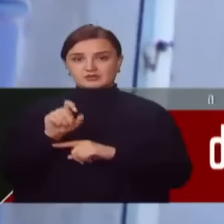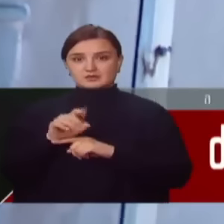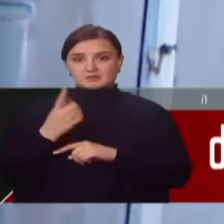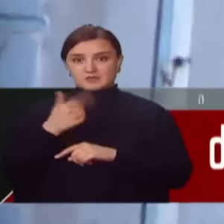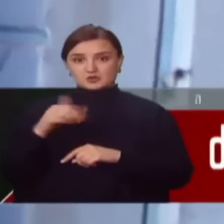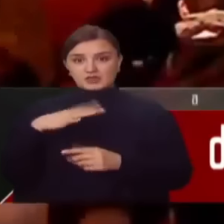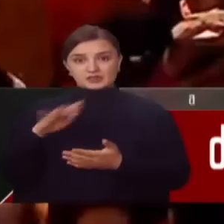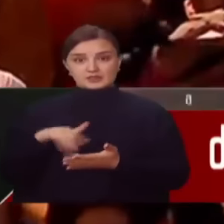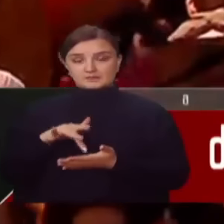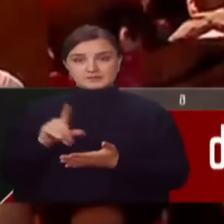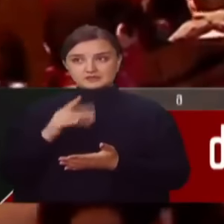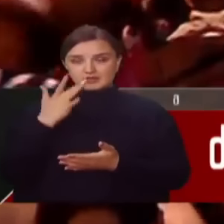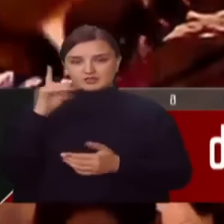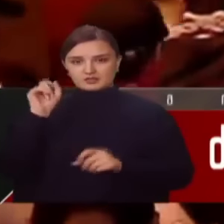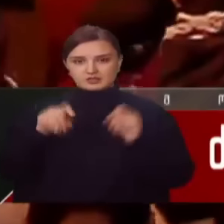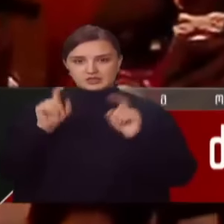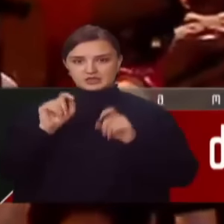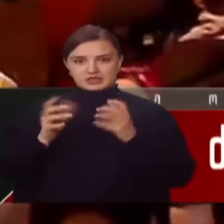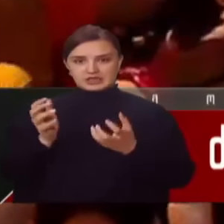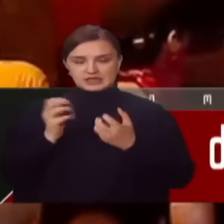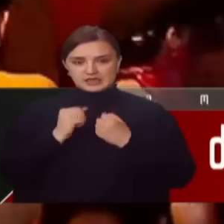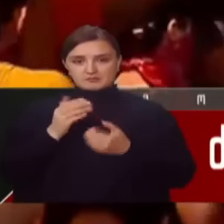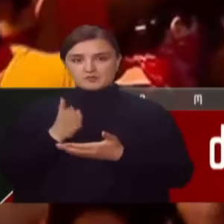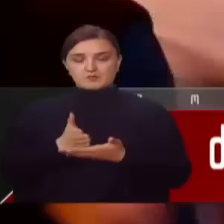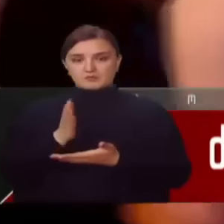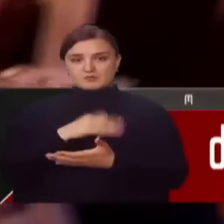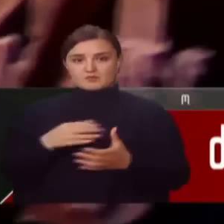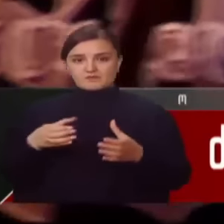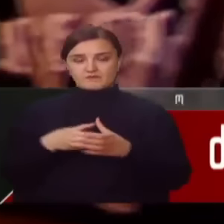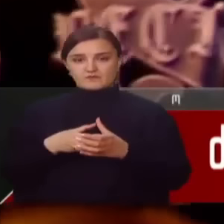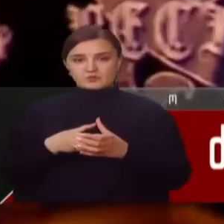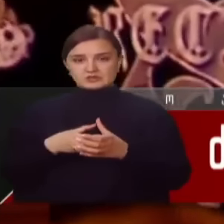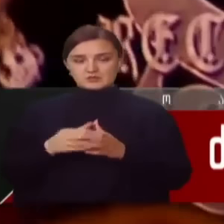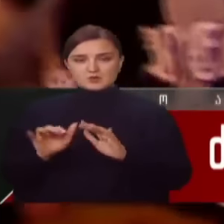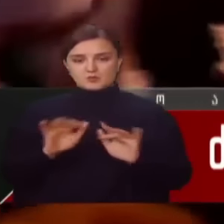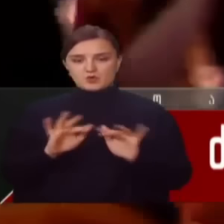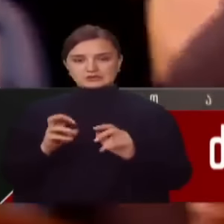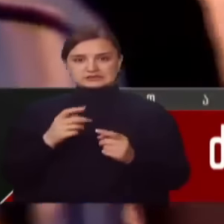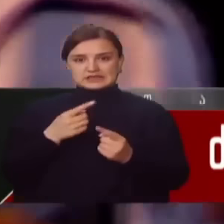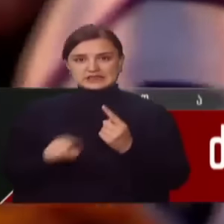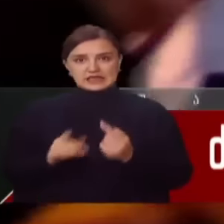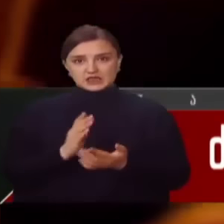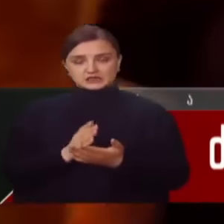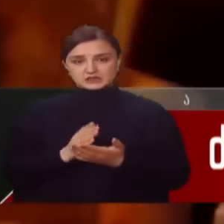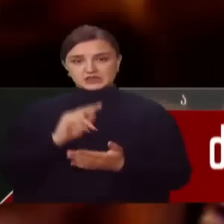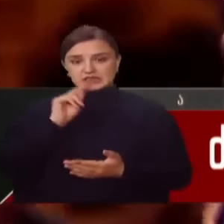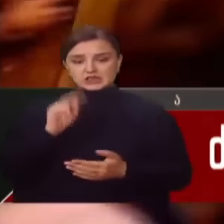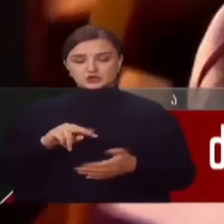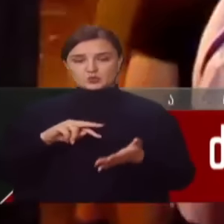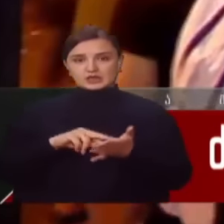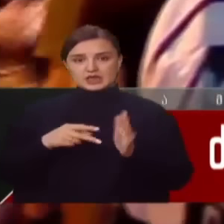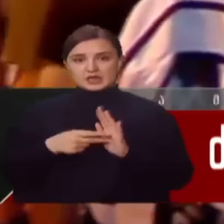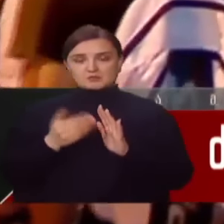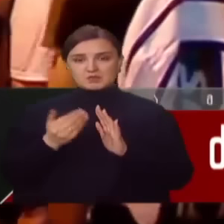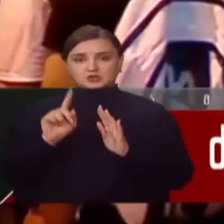არამხოლოდ თბილისიდან, არამედ ქვეყნის გარედანაც იღებენ. ნაწილში, სადაც უწყება პროცესების რადიკალიზაციაზე საუბრობს, იკითხება, რომ თანაშაულებრივ გეგმაში,